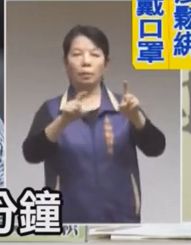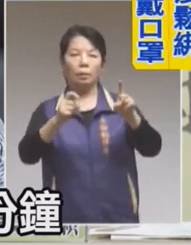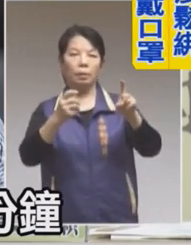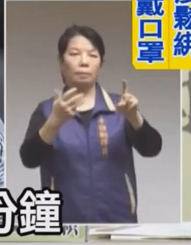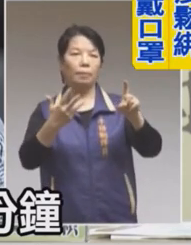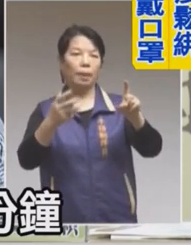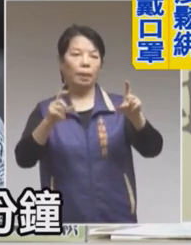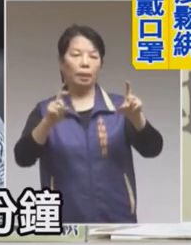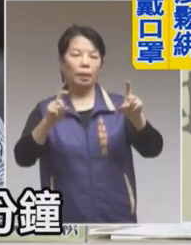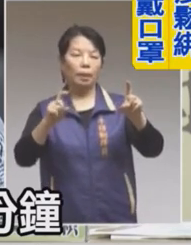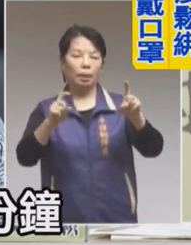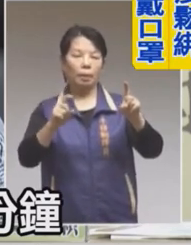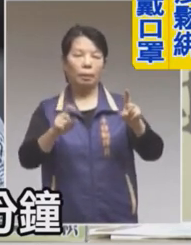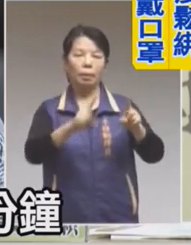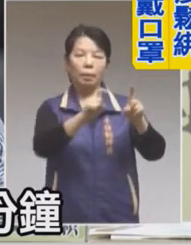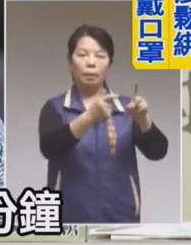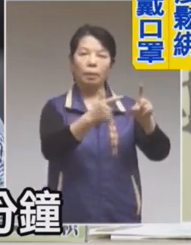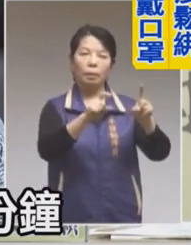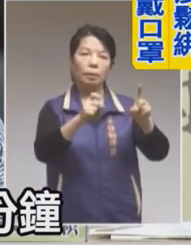11:06、07分、08分